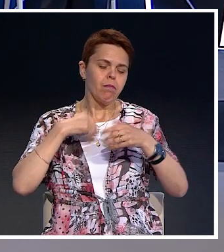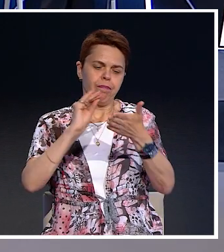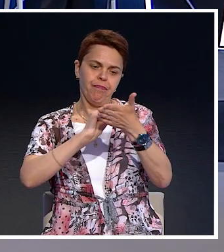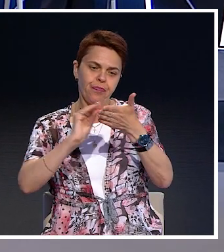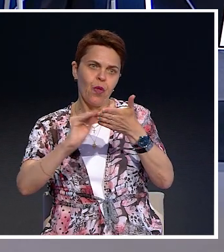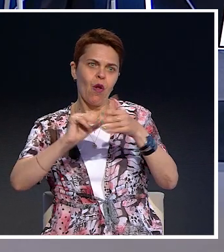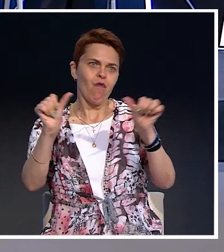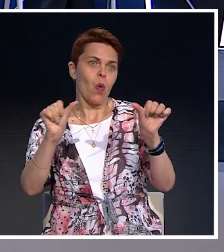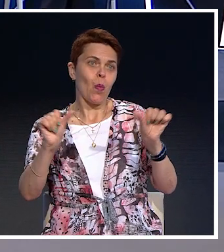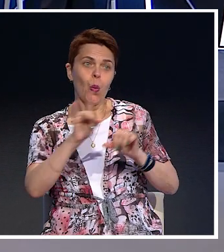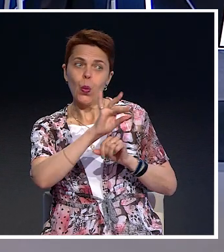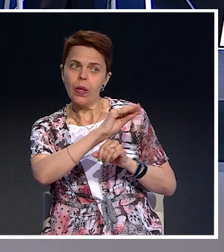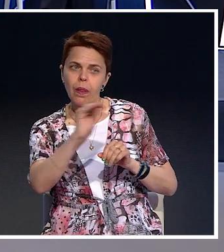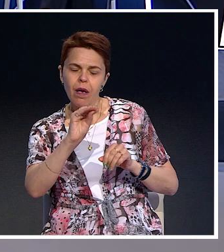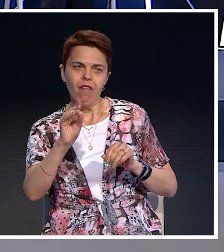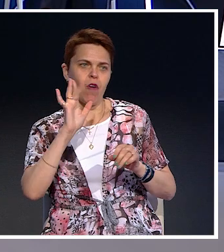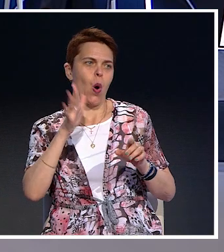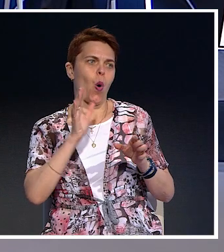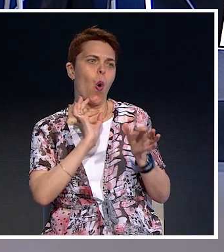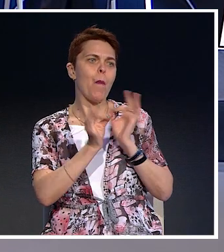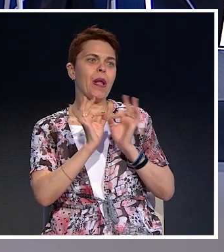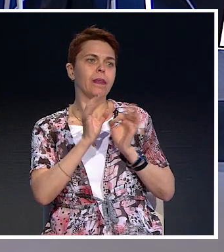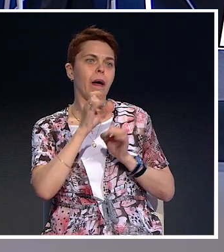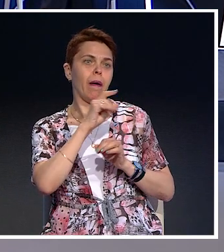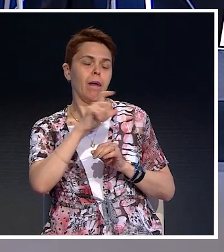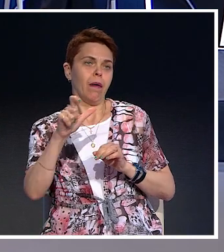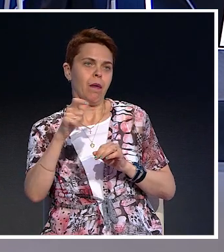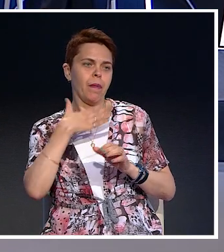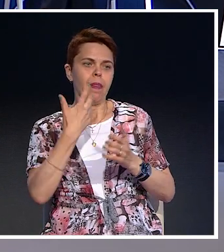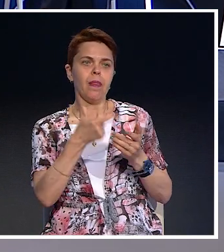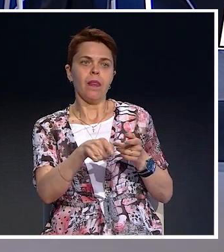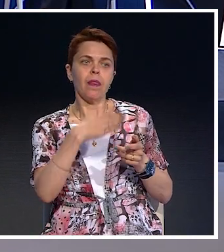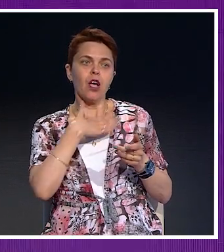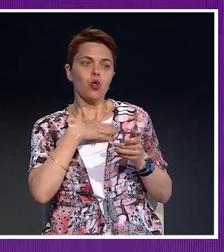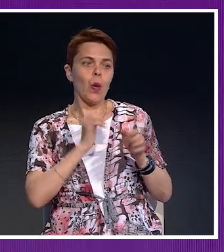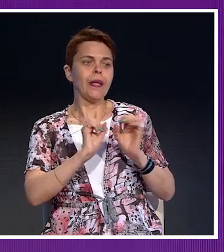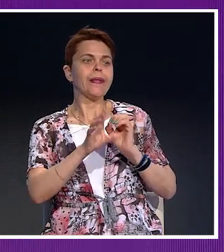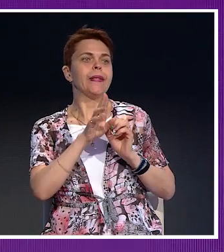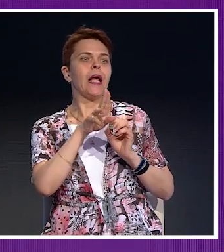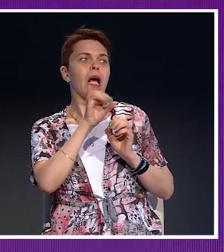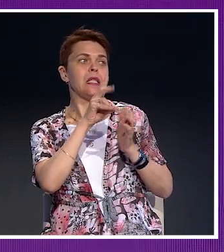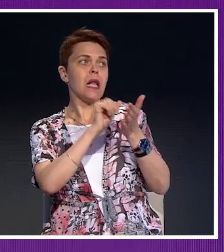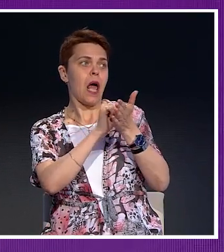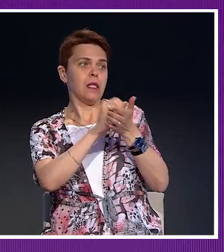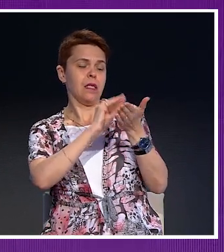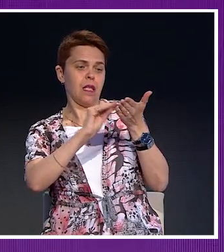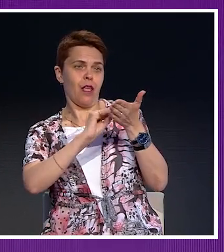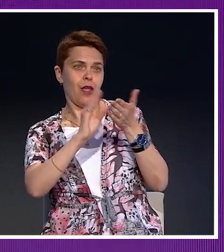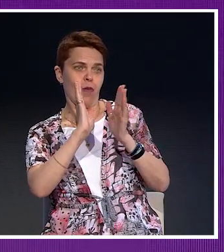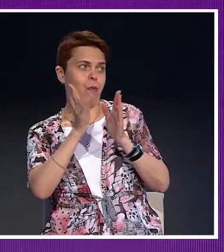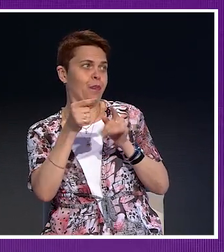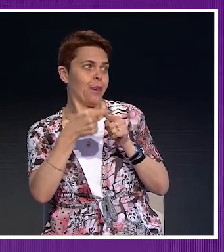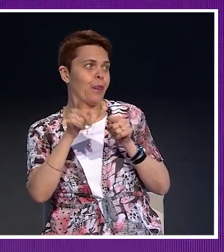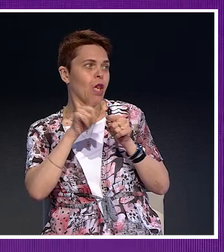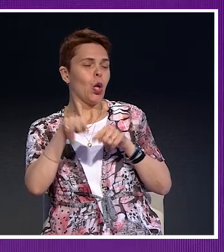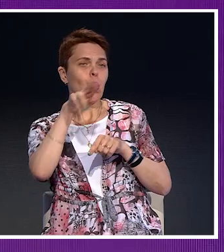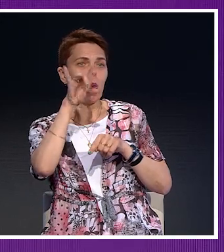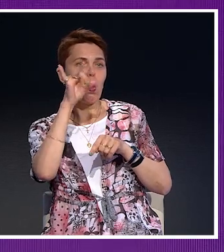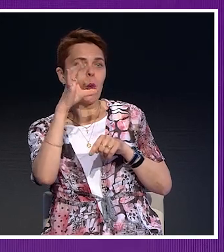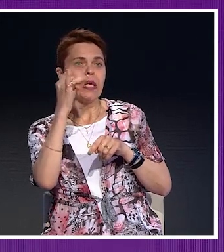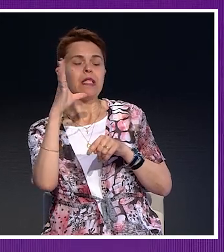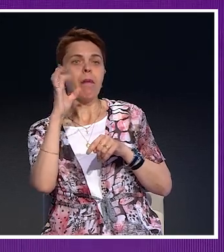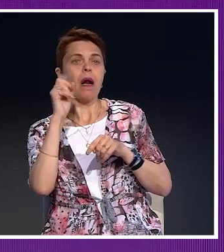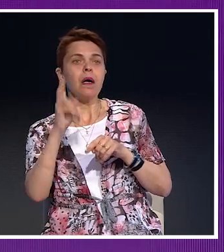формулюйте їх буквально в коментарях під нашою трансляцією. А поки що почнемо з першого відеозвернення від Доріс